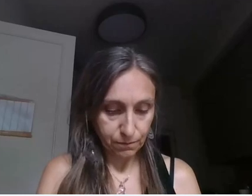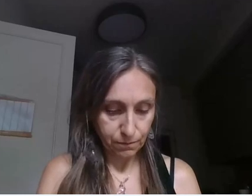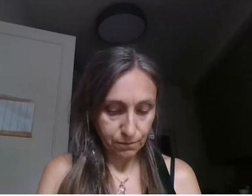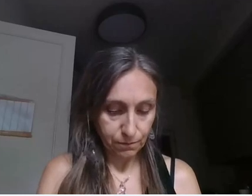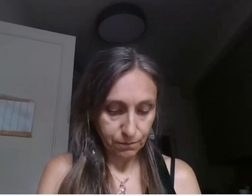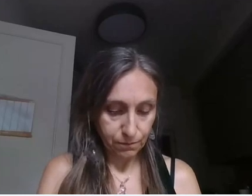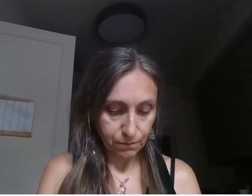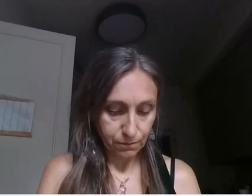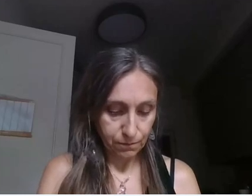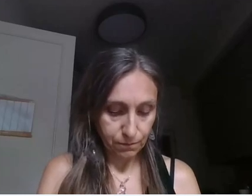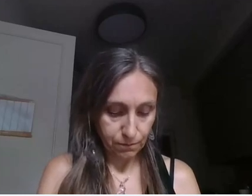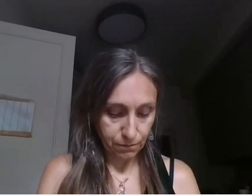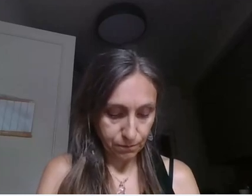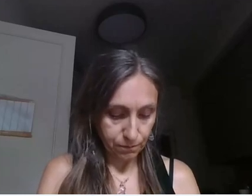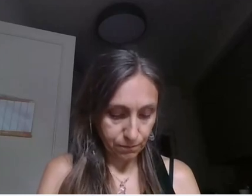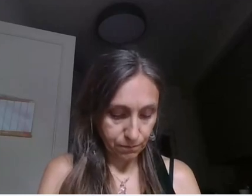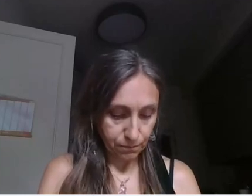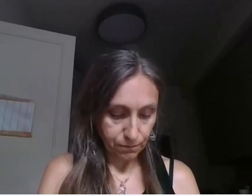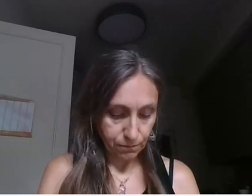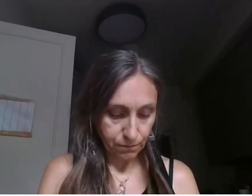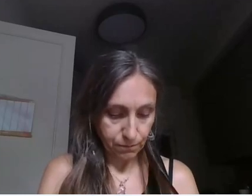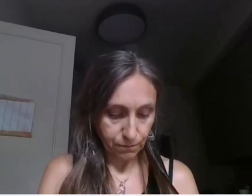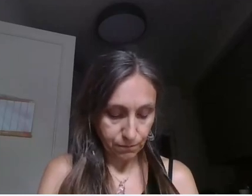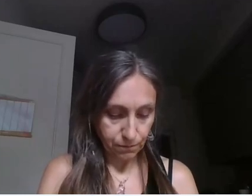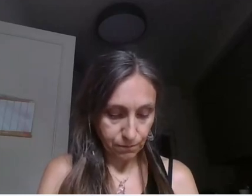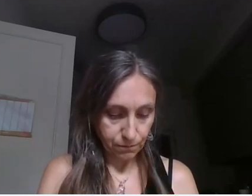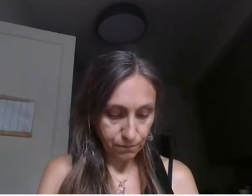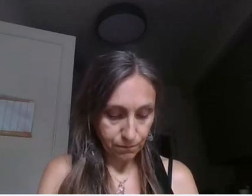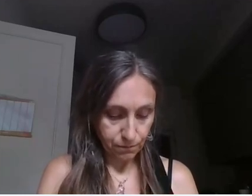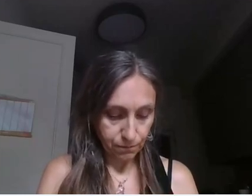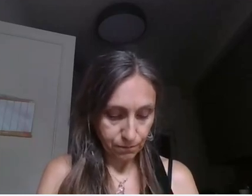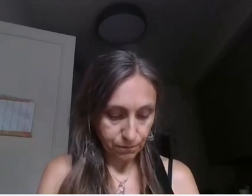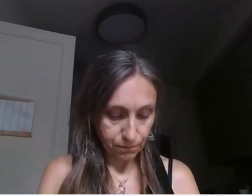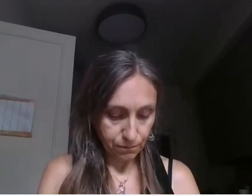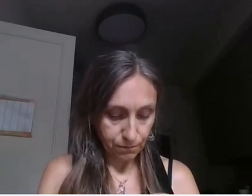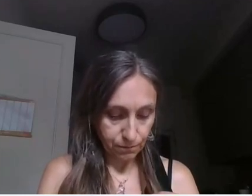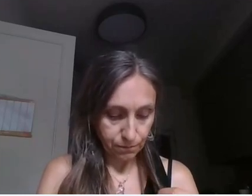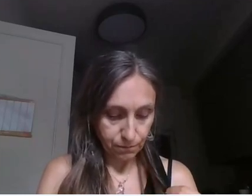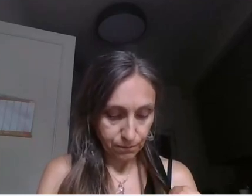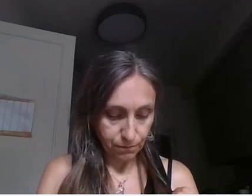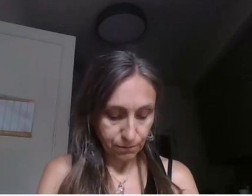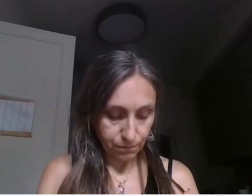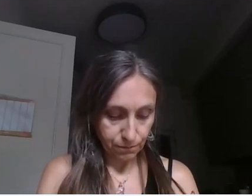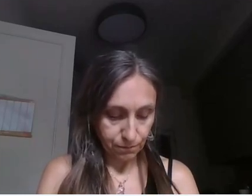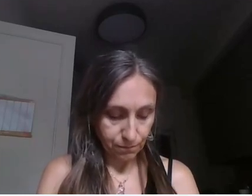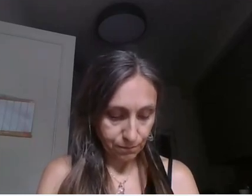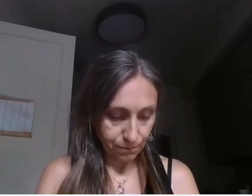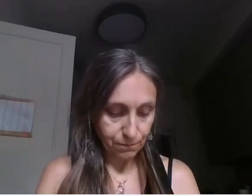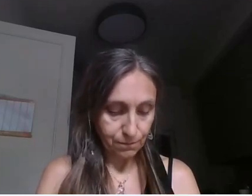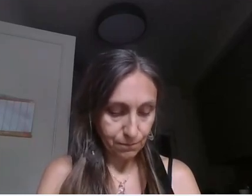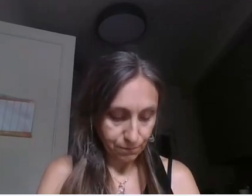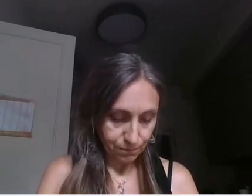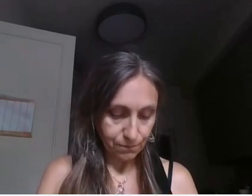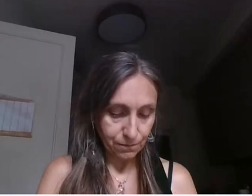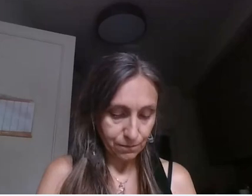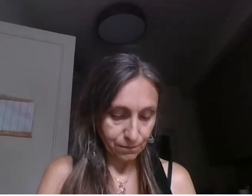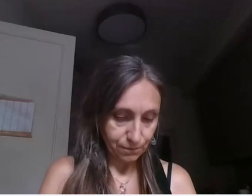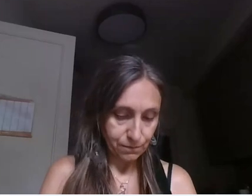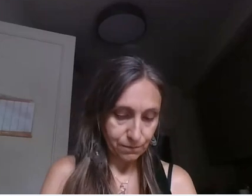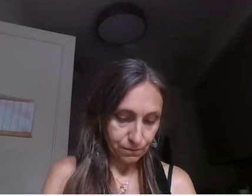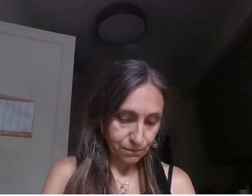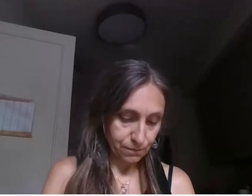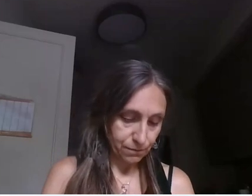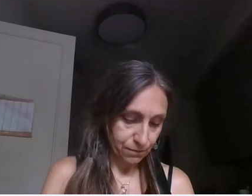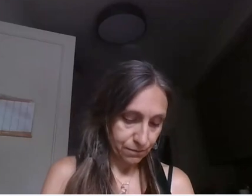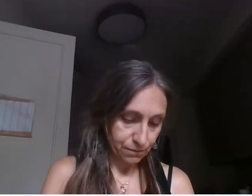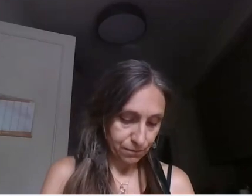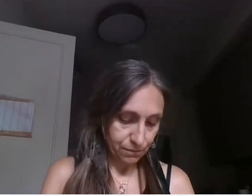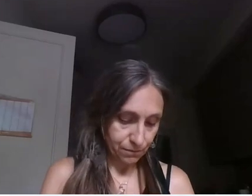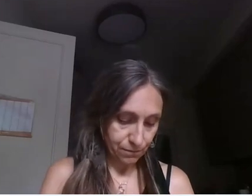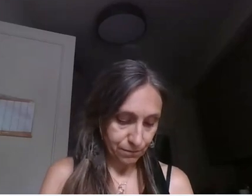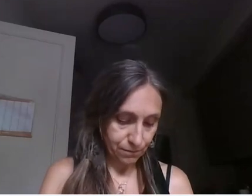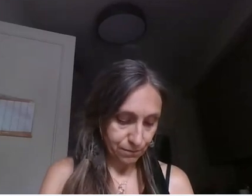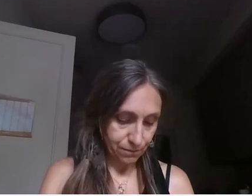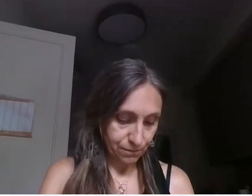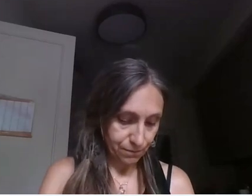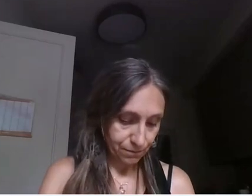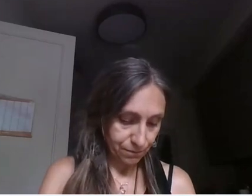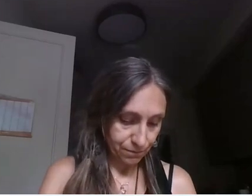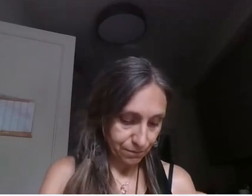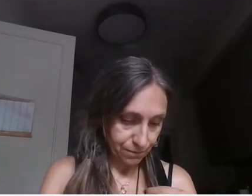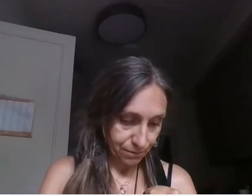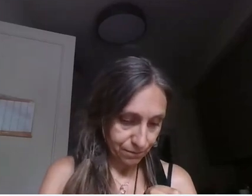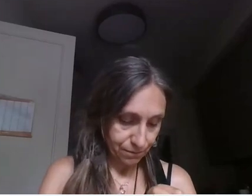permesso teoricamente neanche un uso commerciale. Ciò significa che se io sono un professionista e uso le ortofoto di satellitari